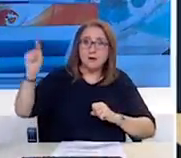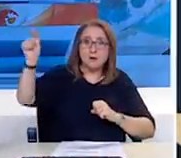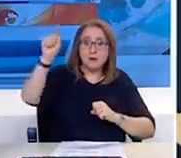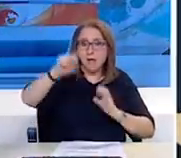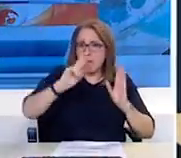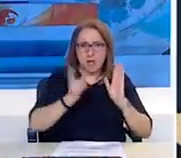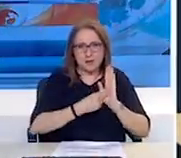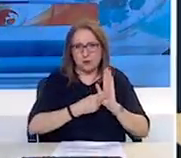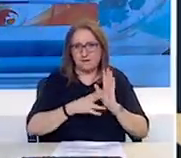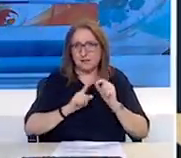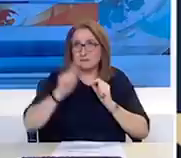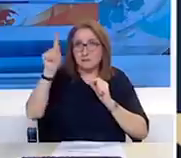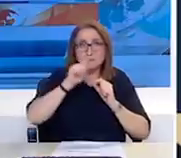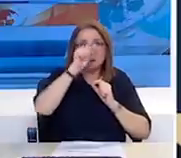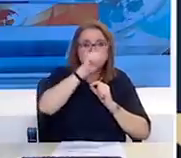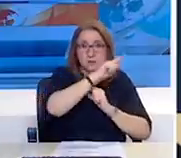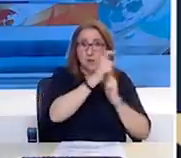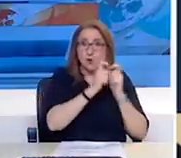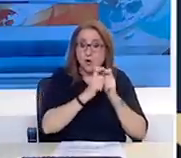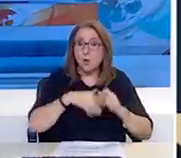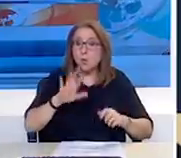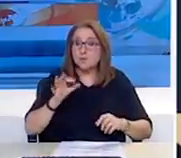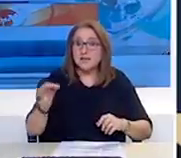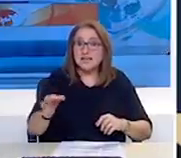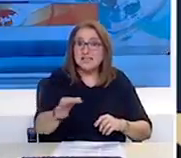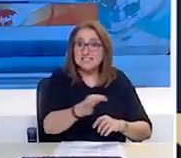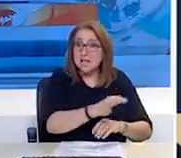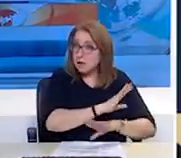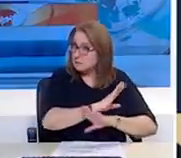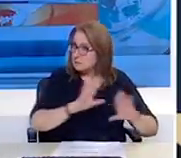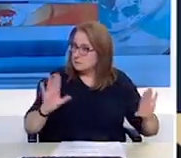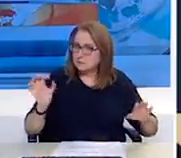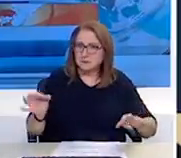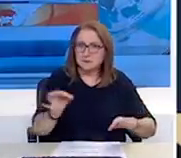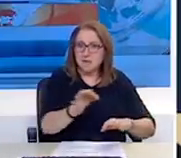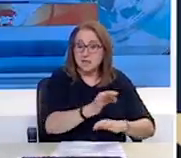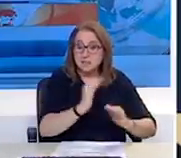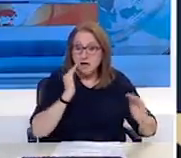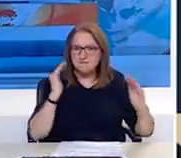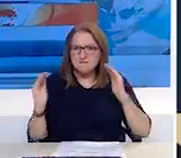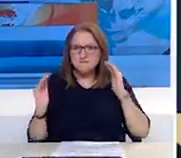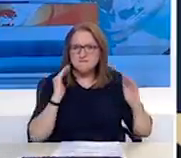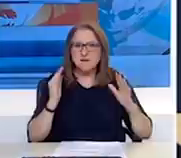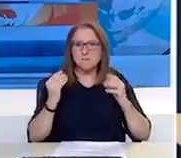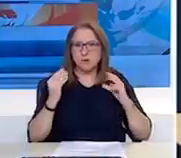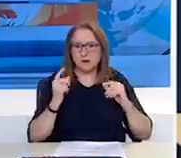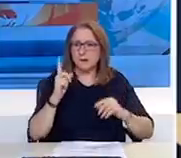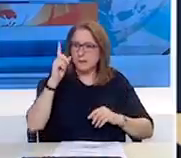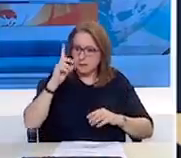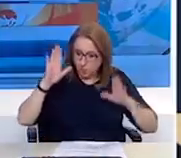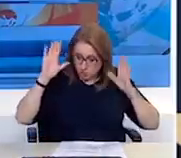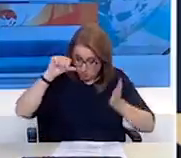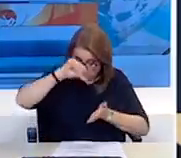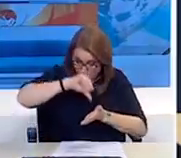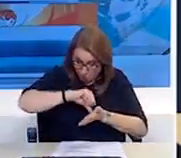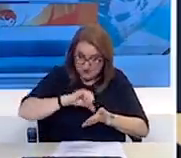να ταξιδέψουν στα νησιά. Γιατί τα νησιά διέπονται από ειδικό καθεστώς. Άρα στις μητροπολικές περιοχές Αθήνα και Θεσσαλονίκη